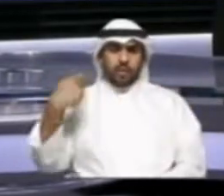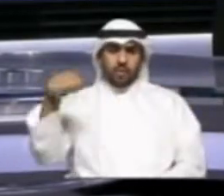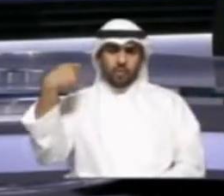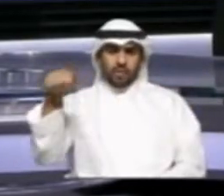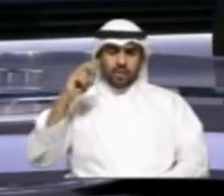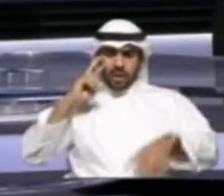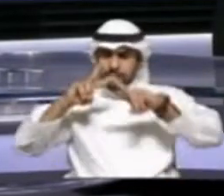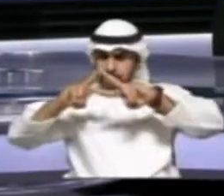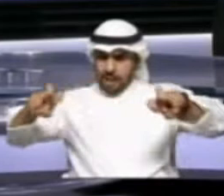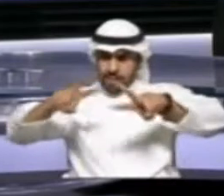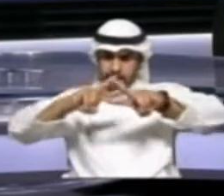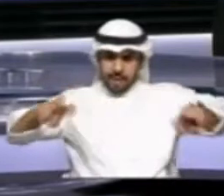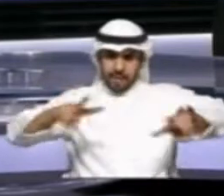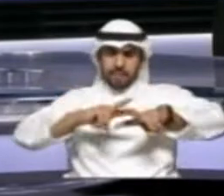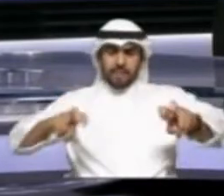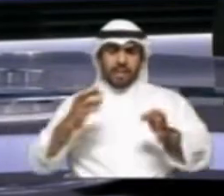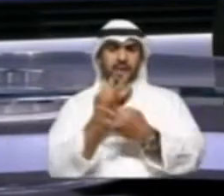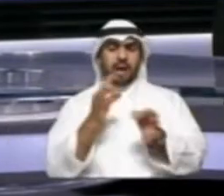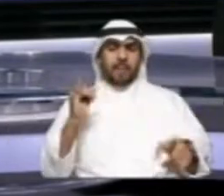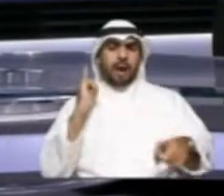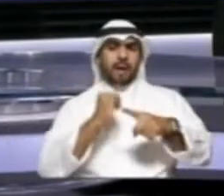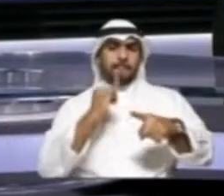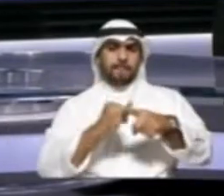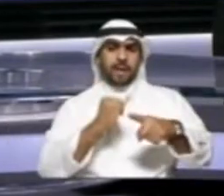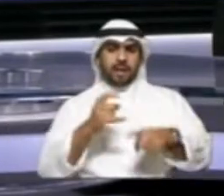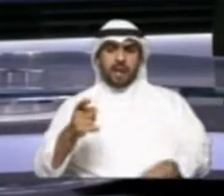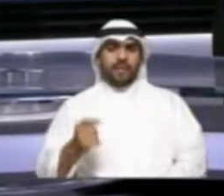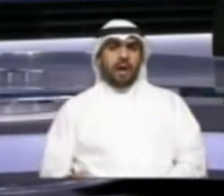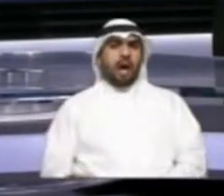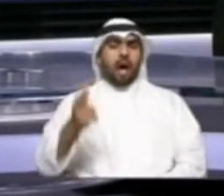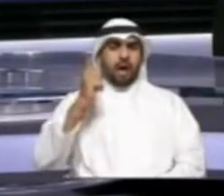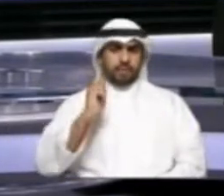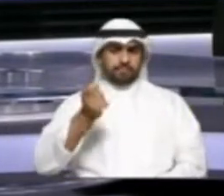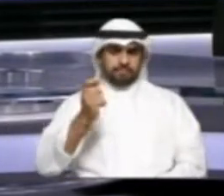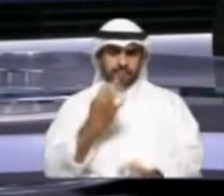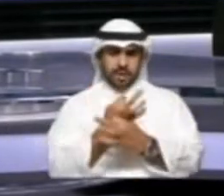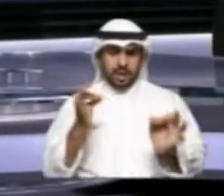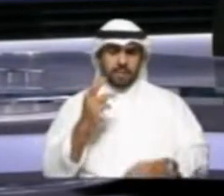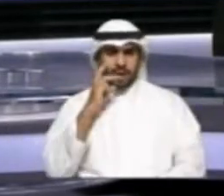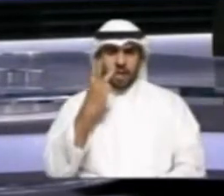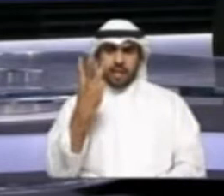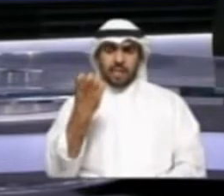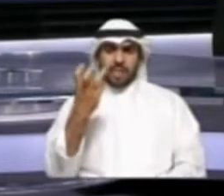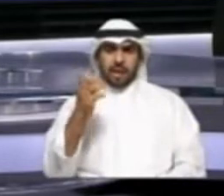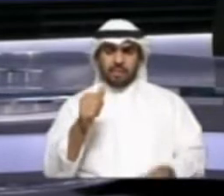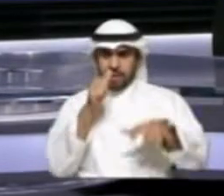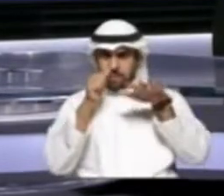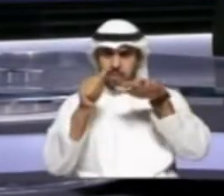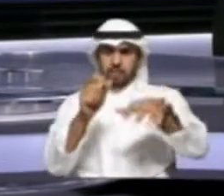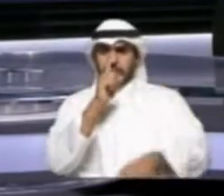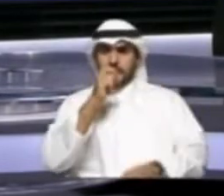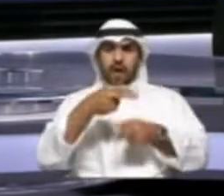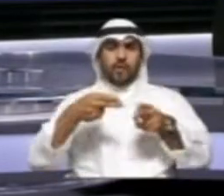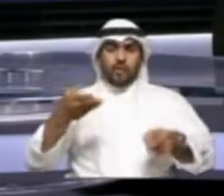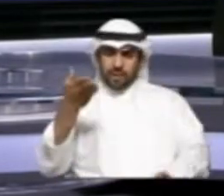وسامت نحو 30 طنا من المعادن الثمينة والتي تقدر قيمتها السوقية ب 300 مليون دينار كويتي،